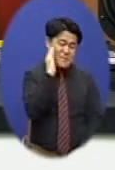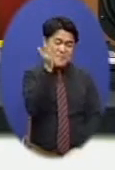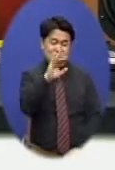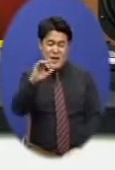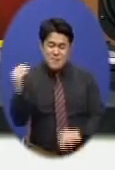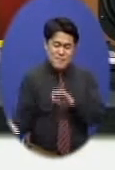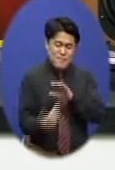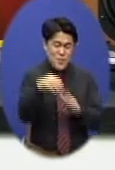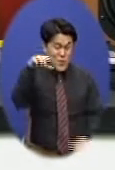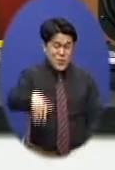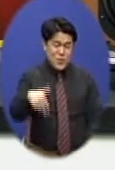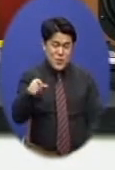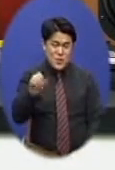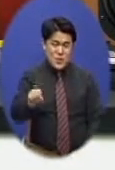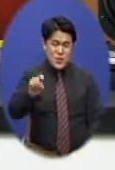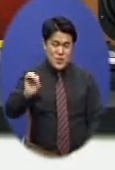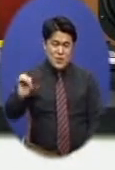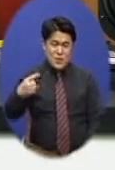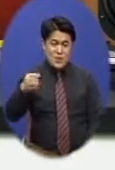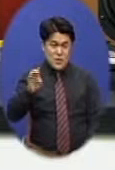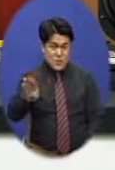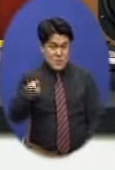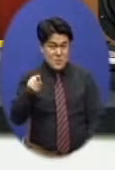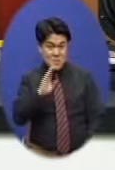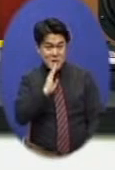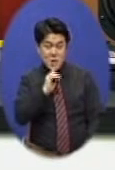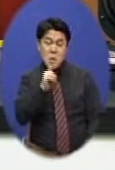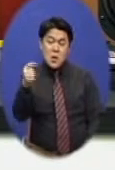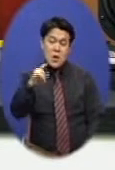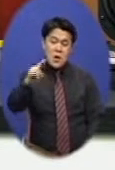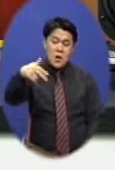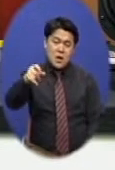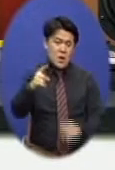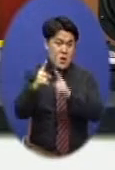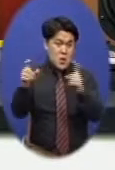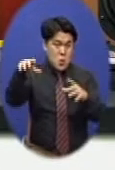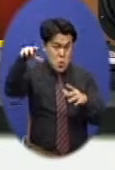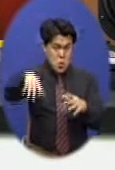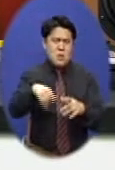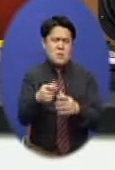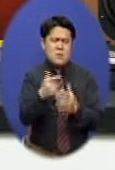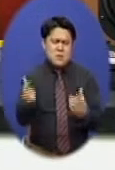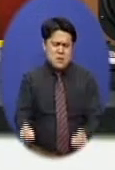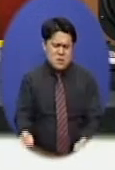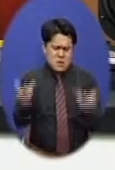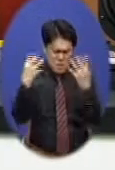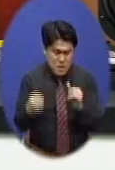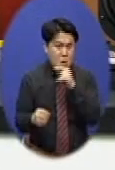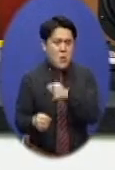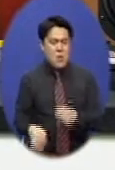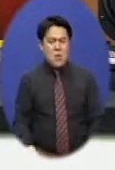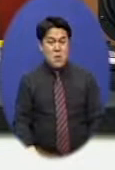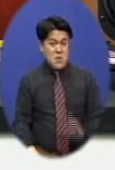아이고, 이번 정읍 내장산에서 엄청 큰 행사, 가요베스도 찍고 아주 큰 행사 많이 했는데요. 아, 정읍사 축제.